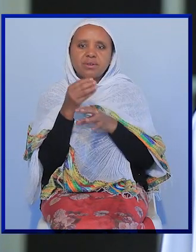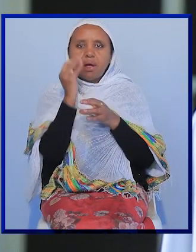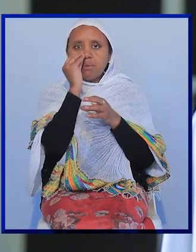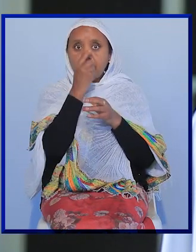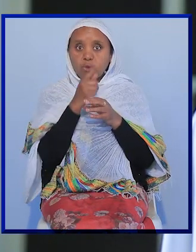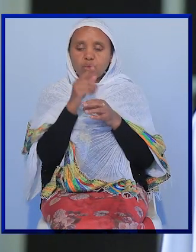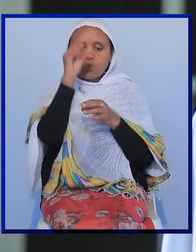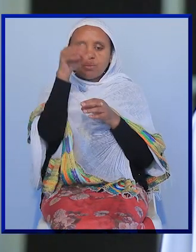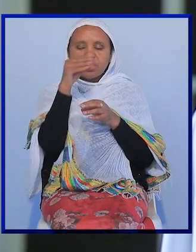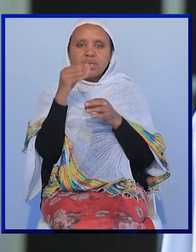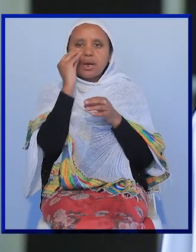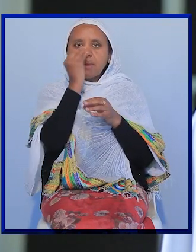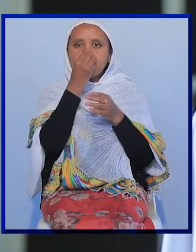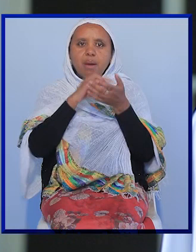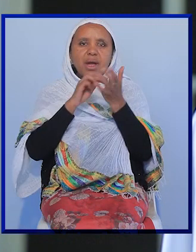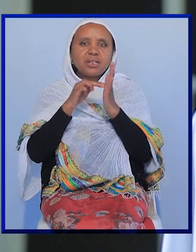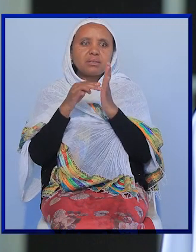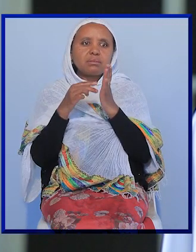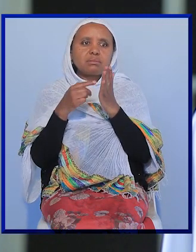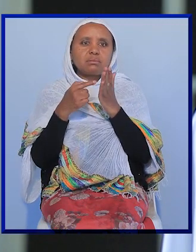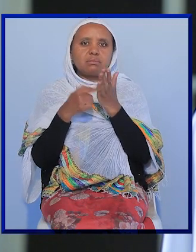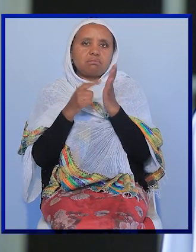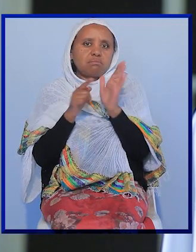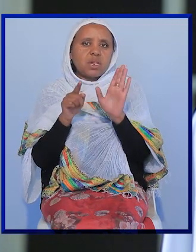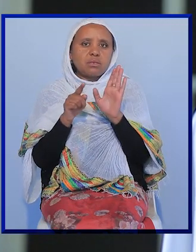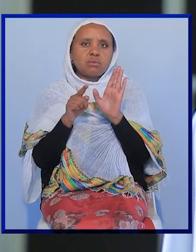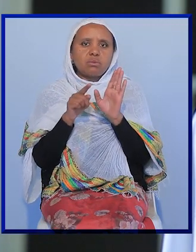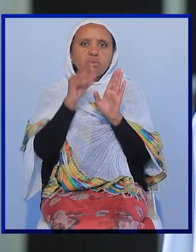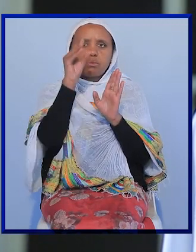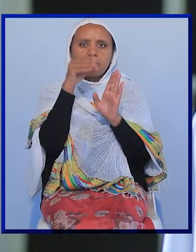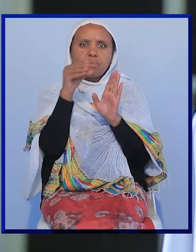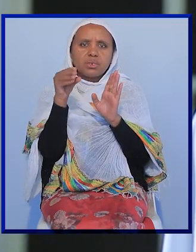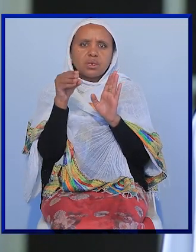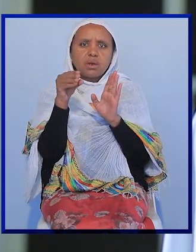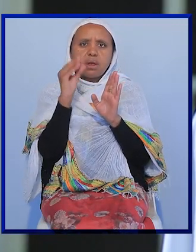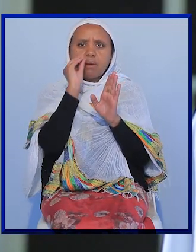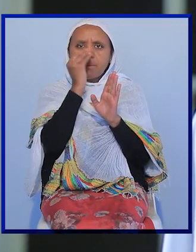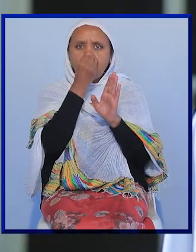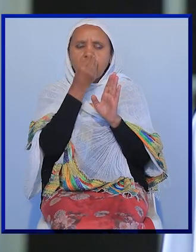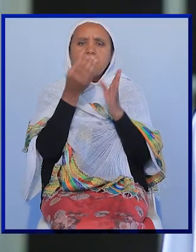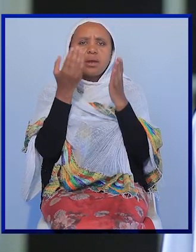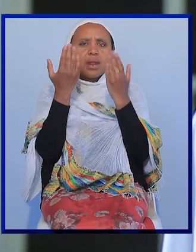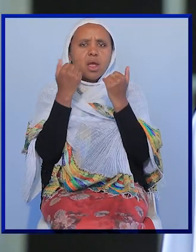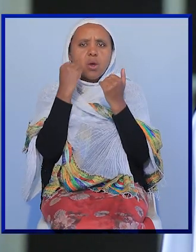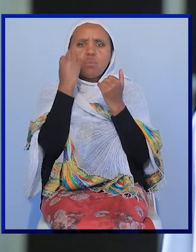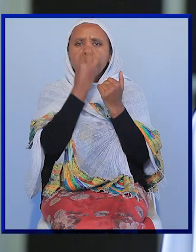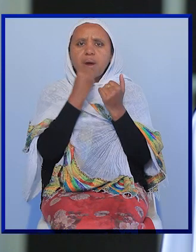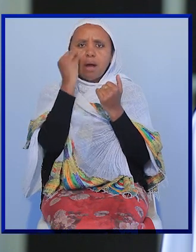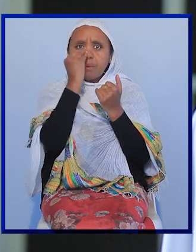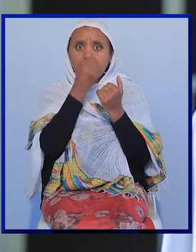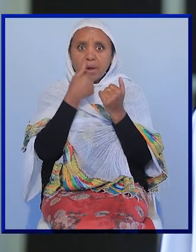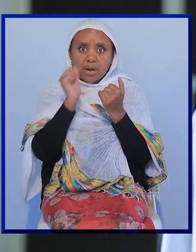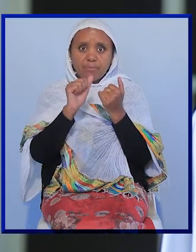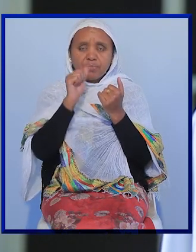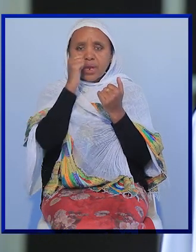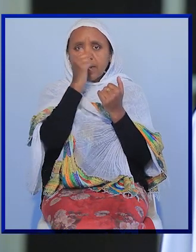አበባ መስቀልን አበባ ማለት ይሄም የተለመደ ነው አይደለ? በመስቀል እንደው በአማርኛ መዝሙር መስቀል አበባ ነውብ አበባ የሚል መዝሙር የለም? አዲያ